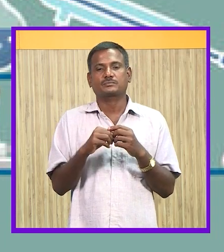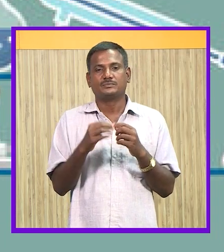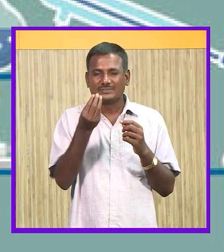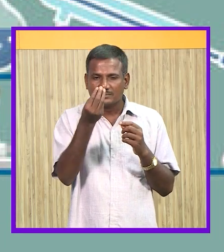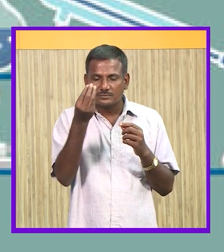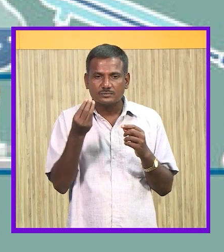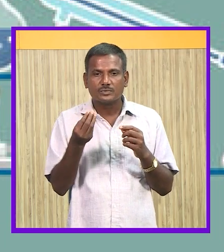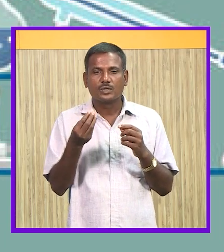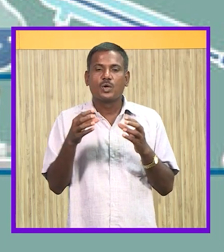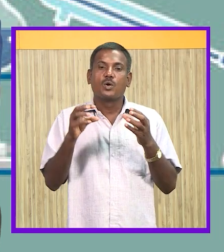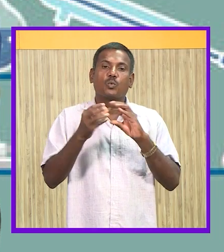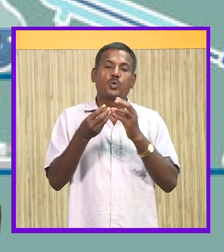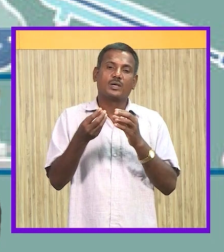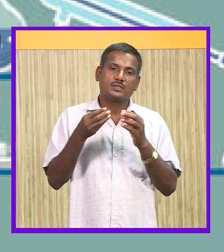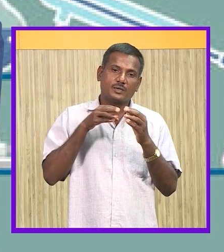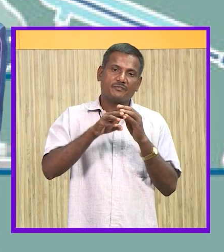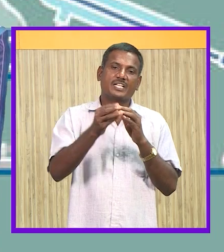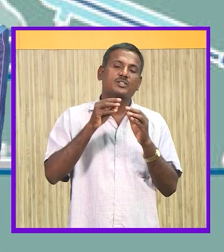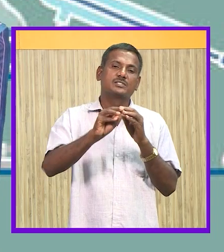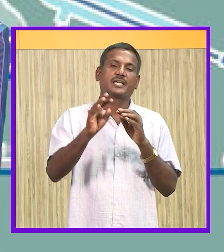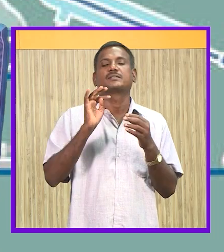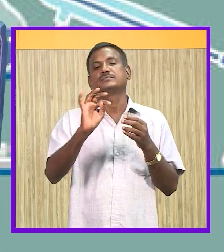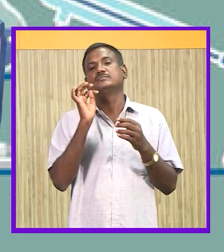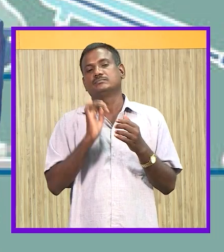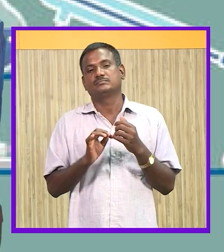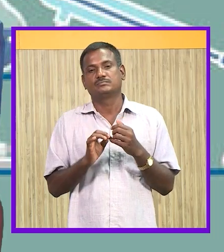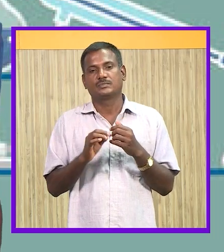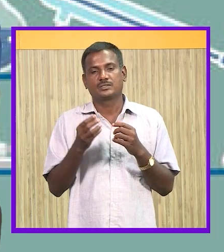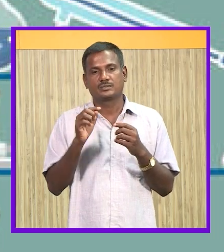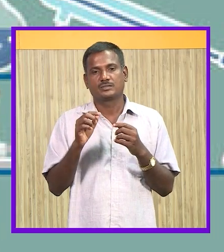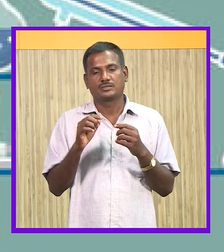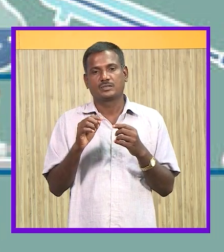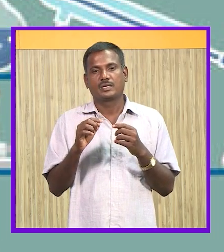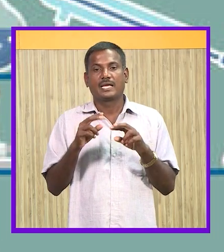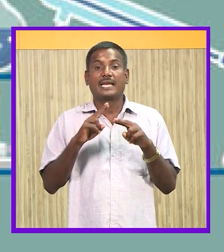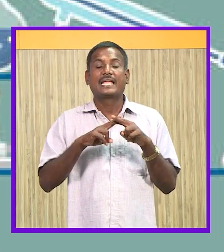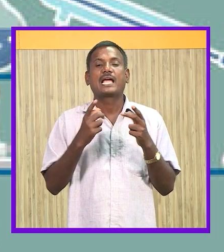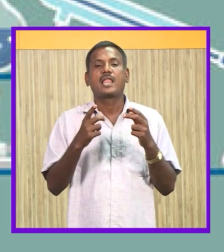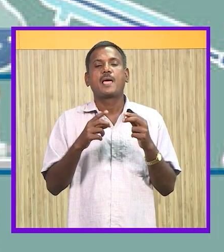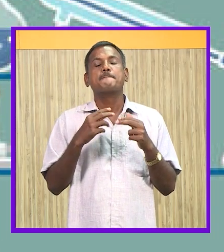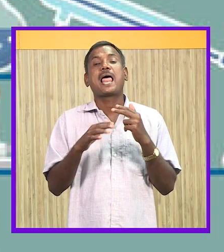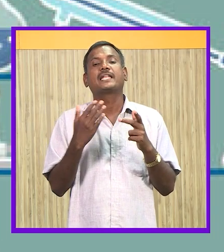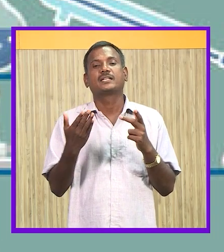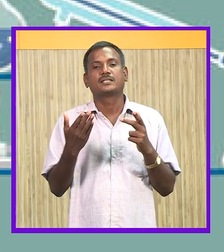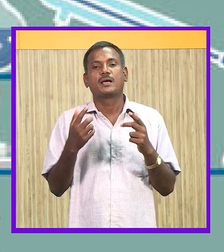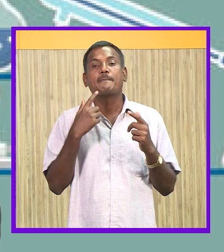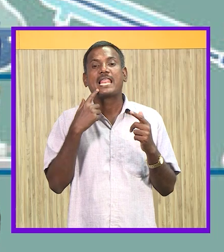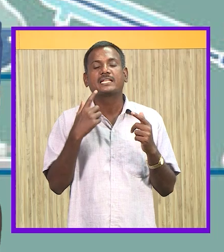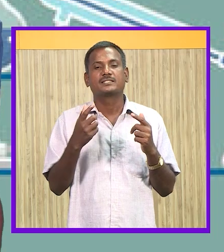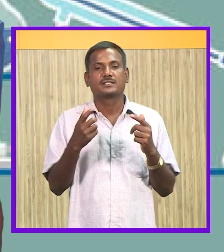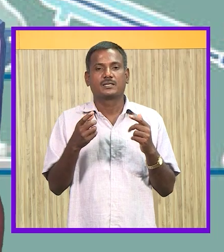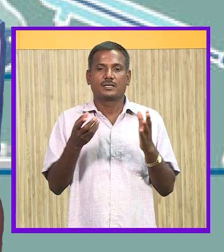சில உலோகங்களை வினையூக்கிகளாக சேர்க்க வேண்டும். ஃபார் எக்ஸாம்பிள், நிக்கல், பிளாட்டினம், பல்லேடியம்,